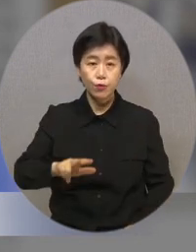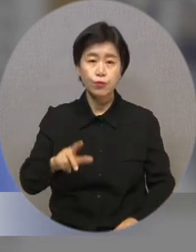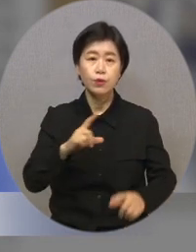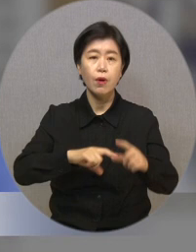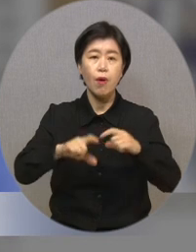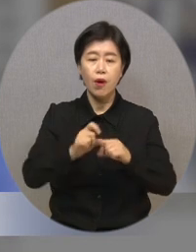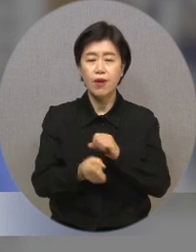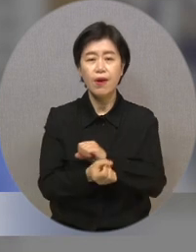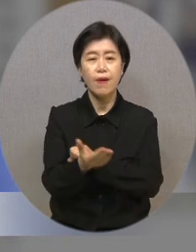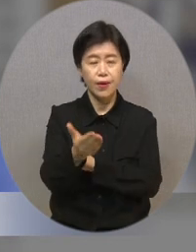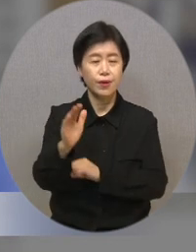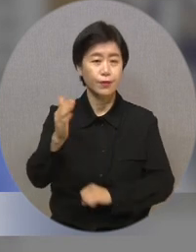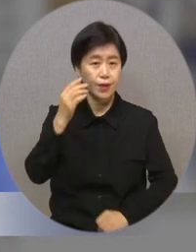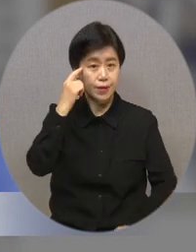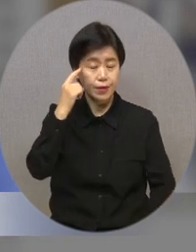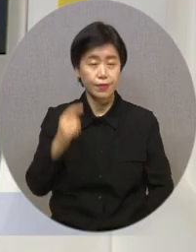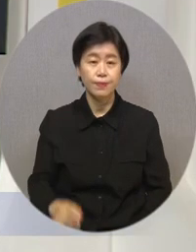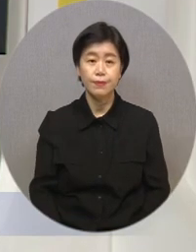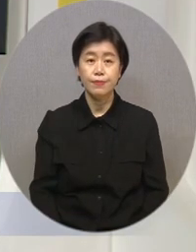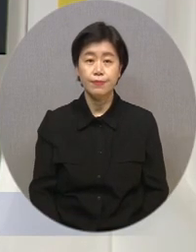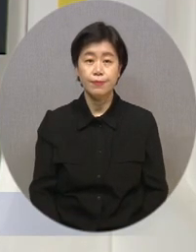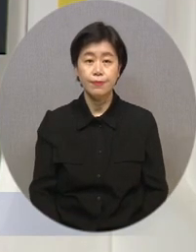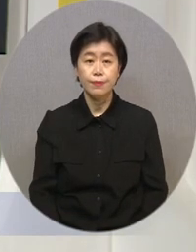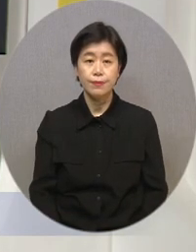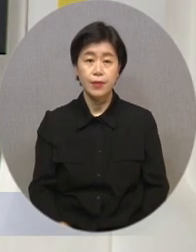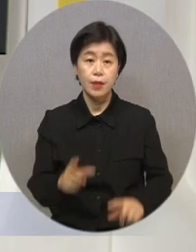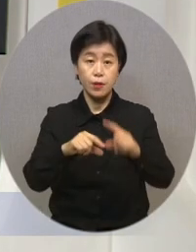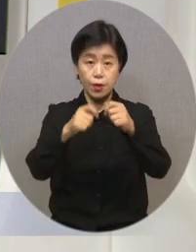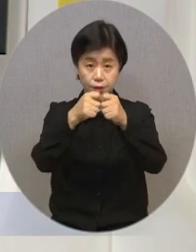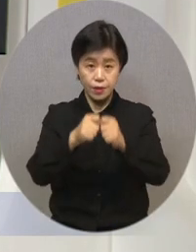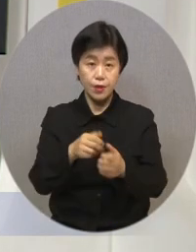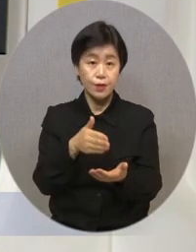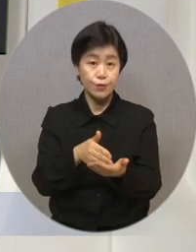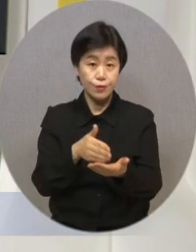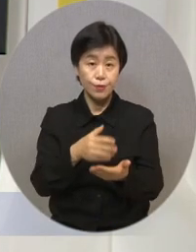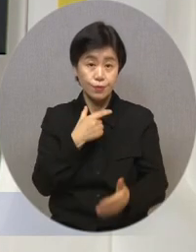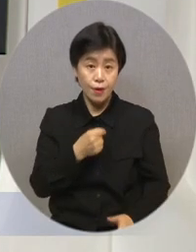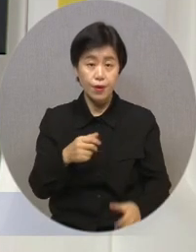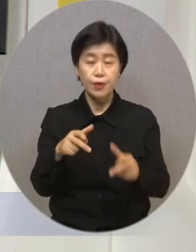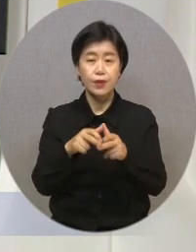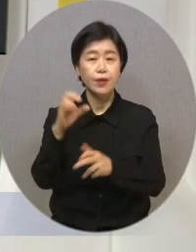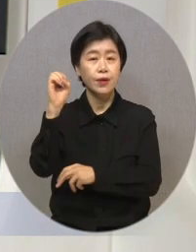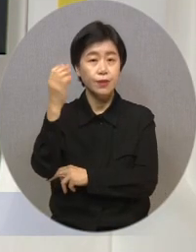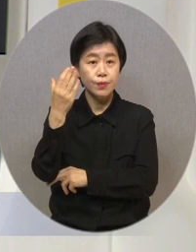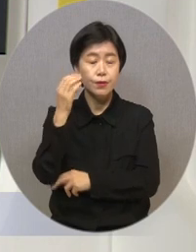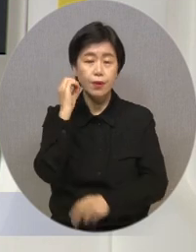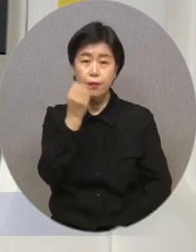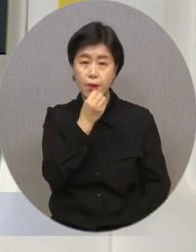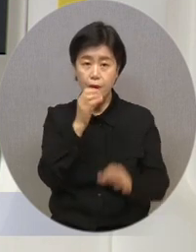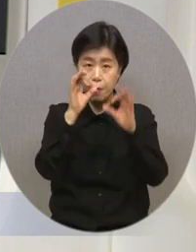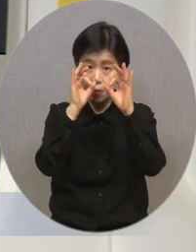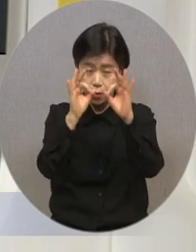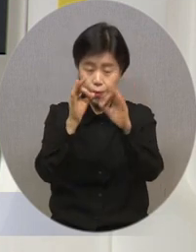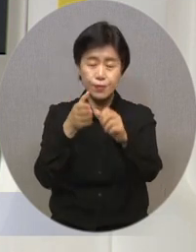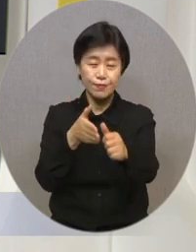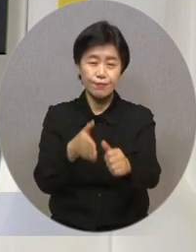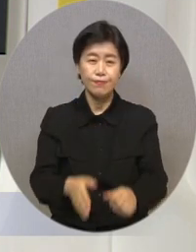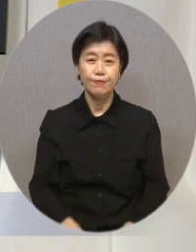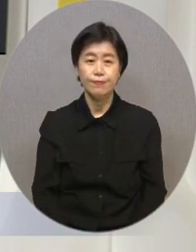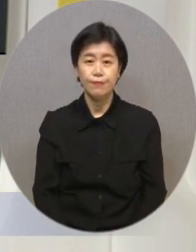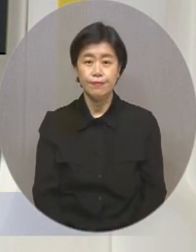한다고 밝혔습니다 더 자세한 뉴스는 장애인 신문과 웰페어 뉴스 홈페이지를 통해 확인할